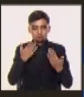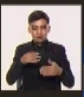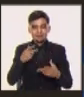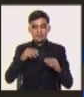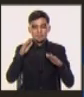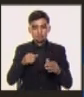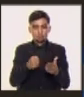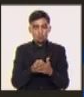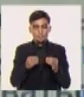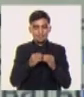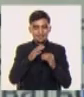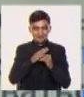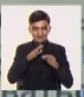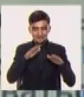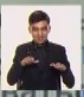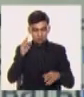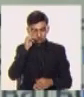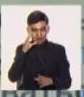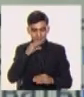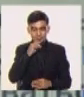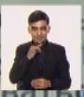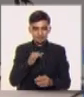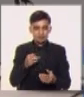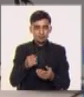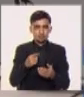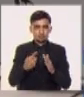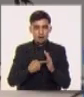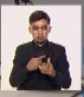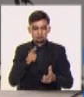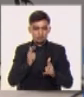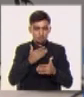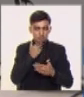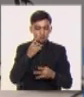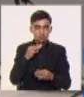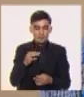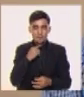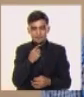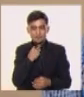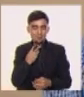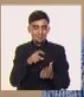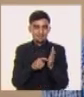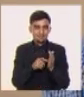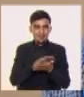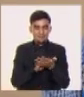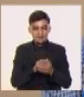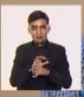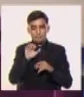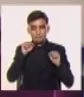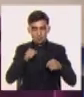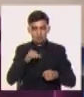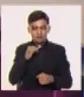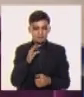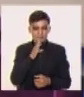до 15 детей. Конкретных условий нет. Родители первых и вторых классов могут подавать заявление. Приоритет за